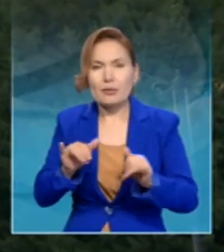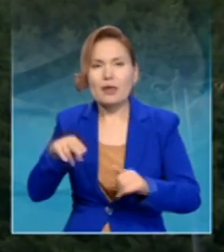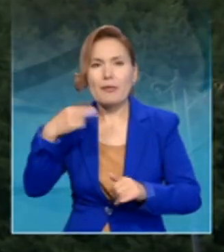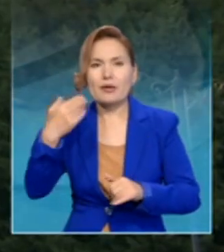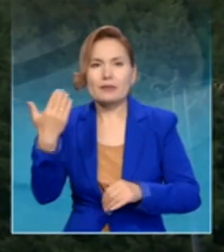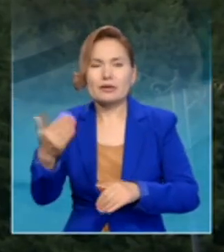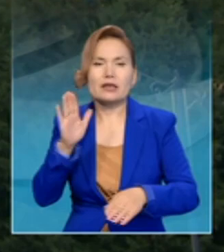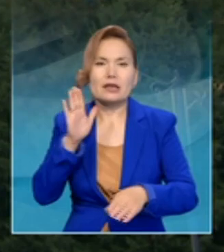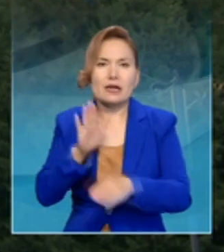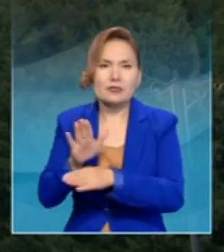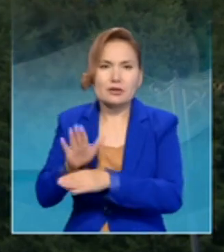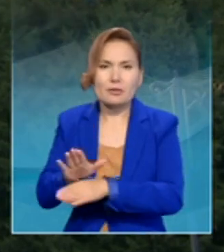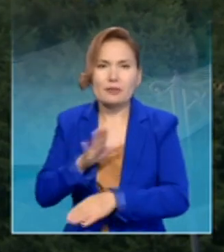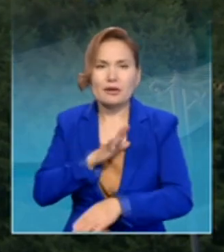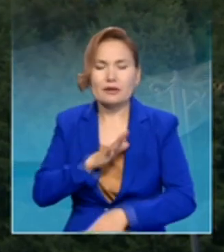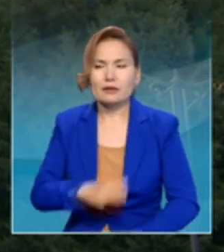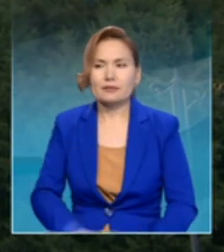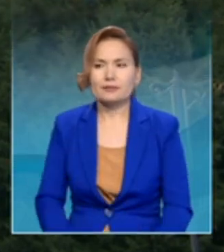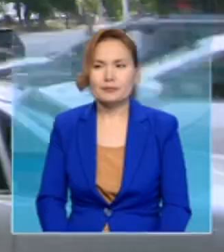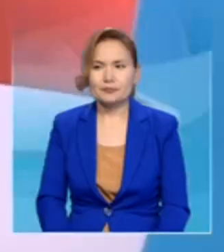бірқатар тапсырма берді.